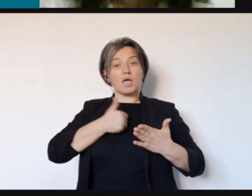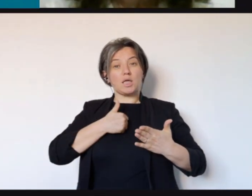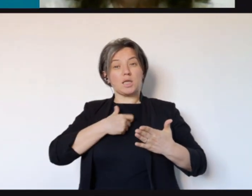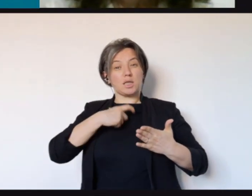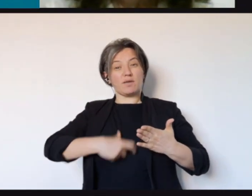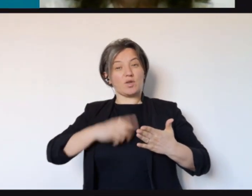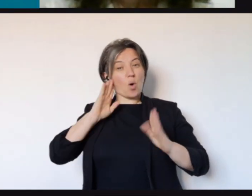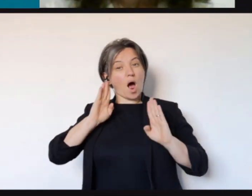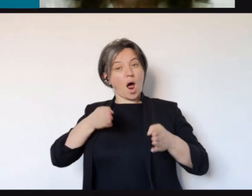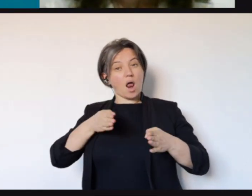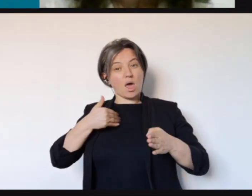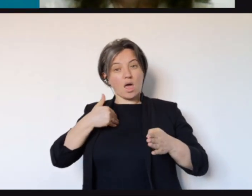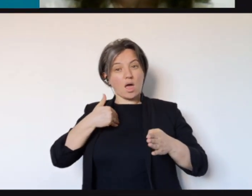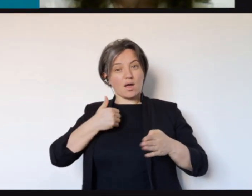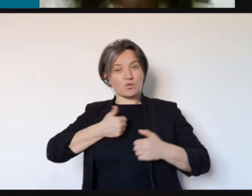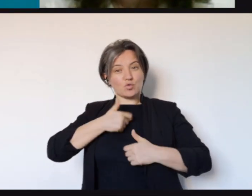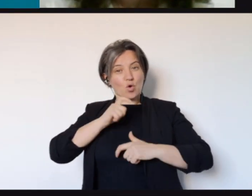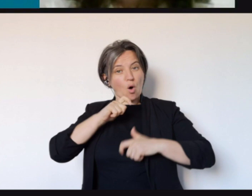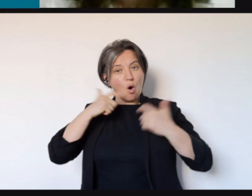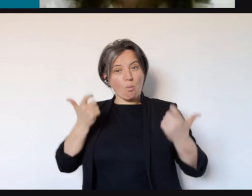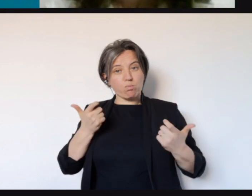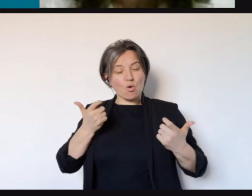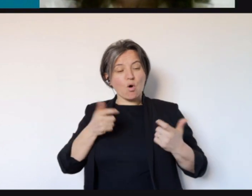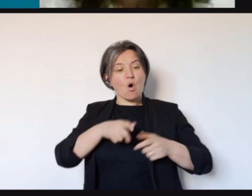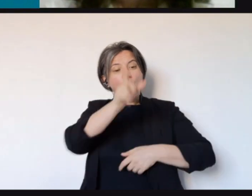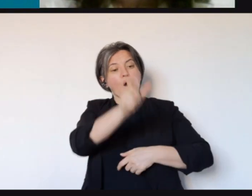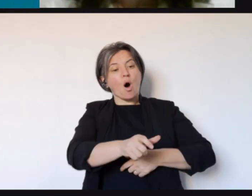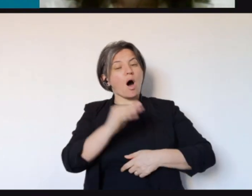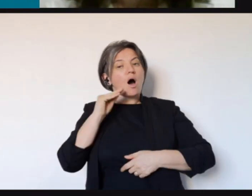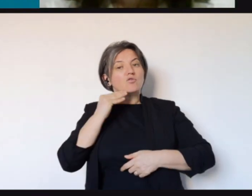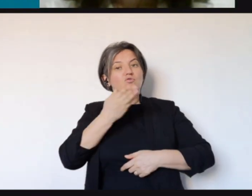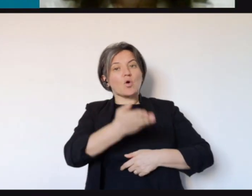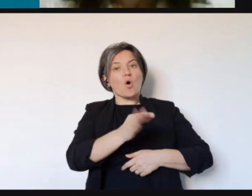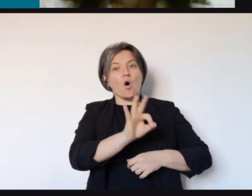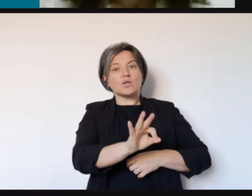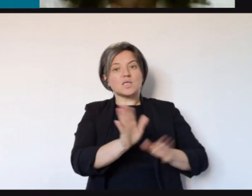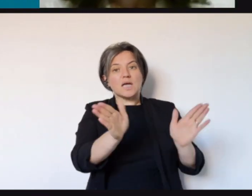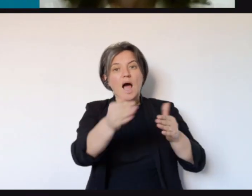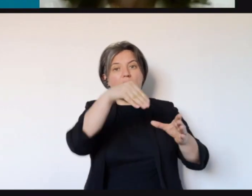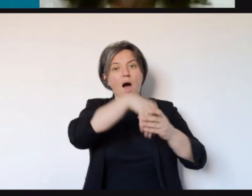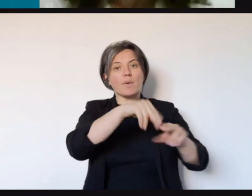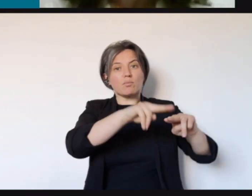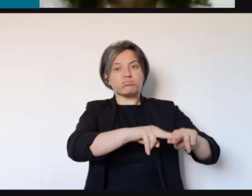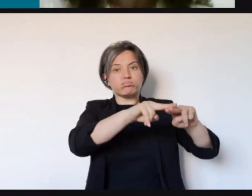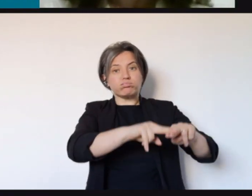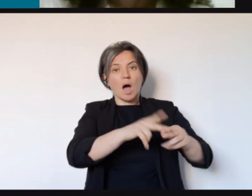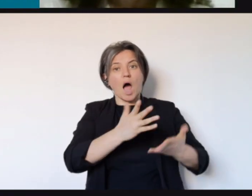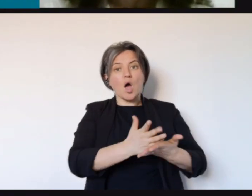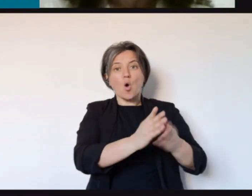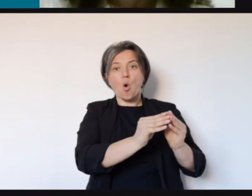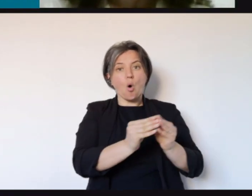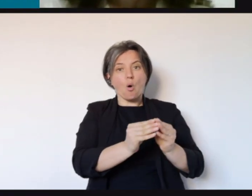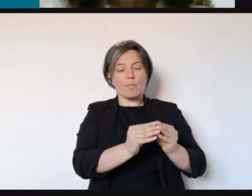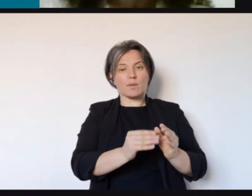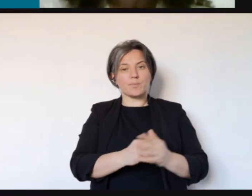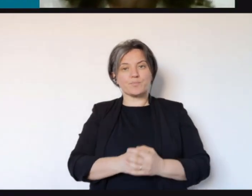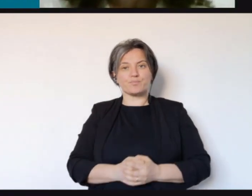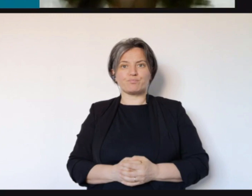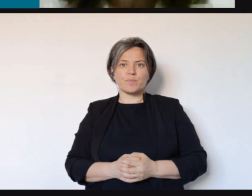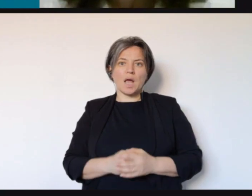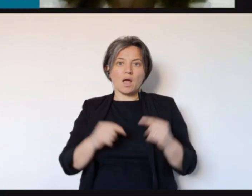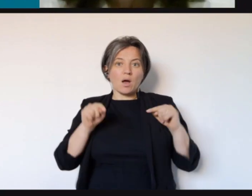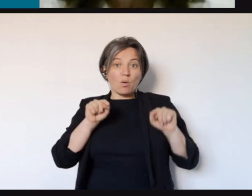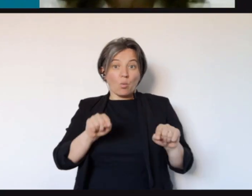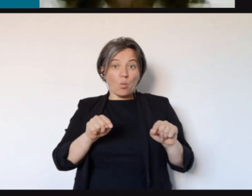un po' individualizzante? E come aiutarli, se ha qualche idea? Ma le cause, in questo caso, secondo